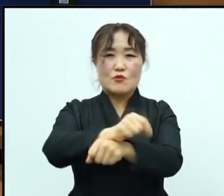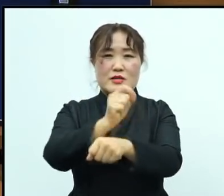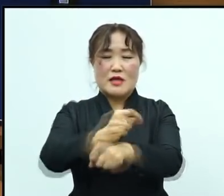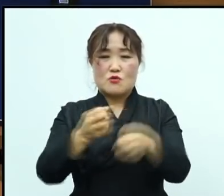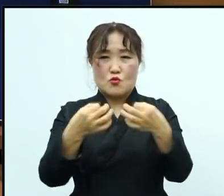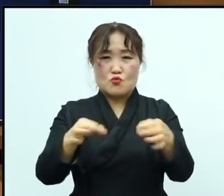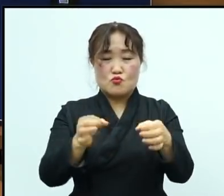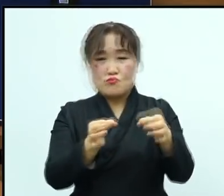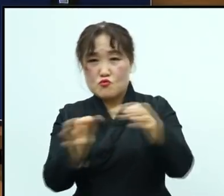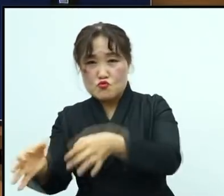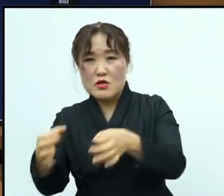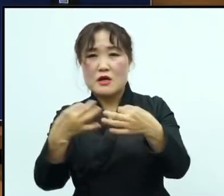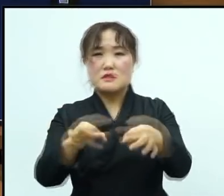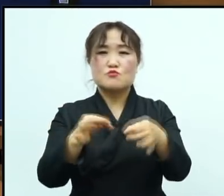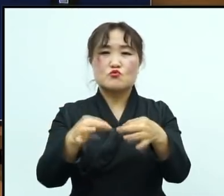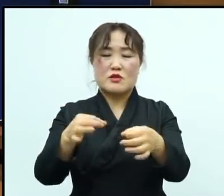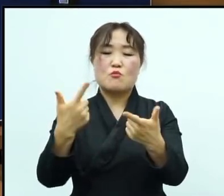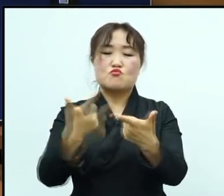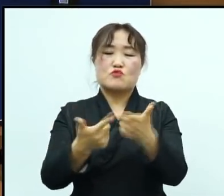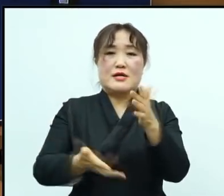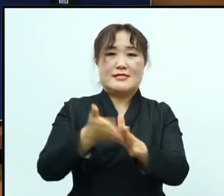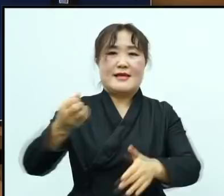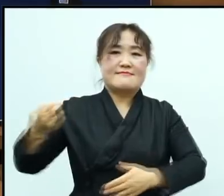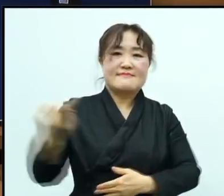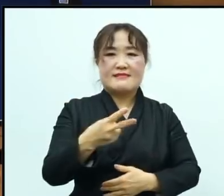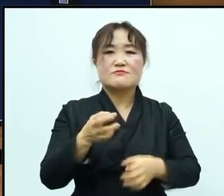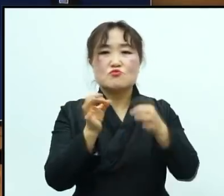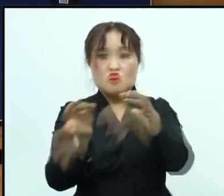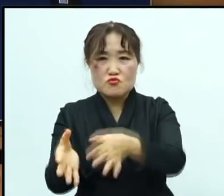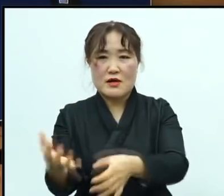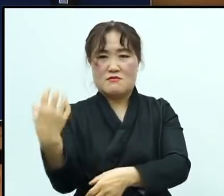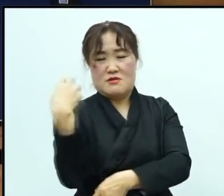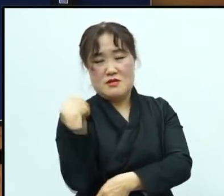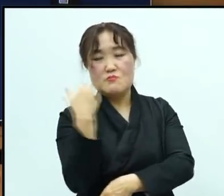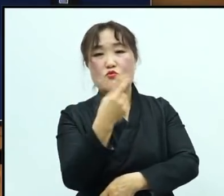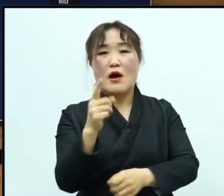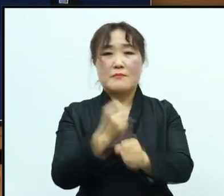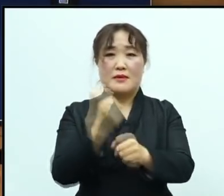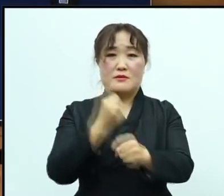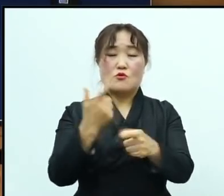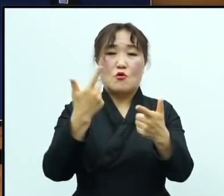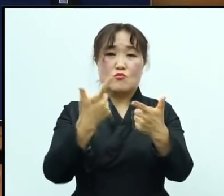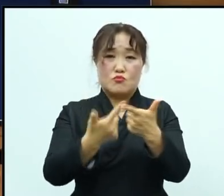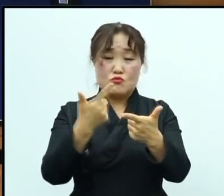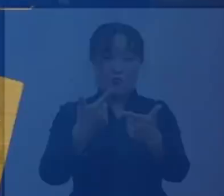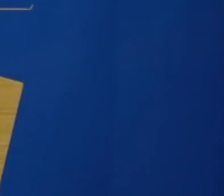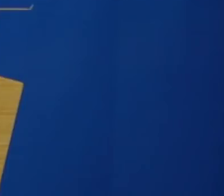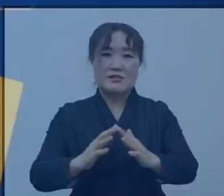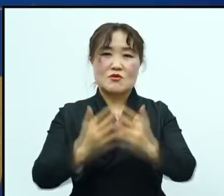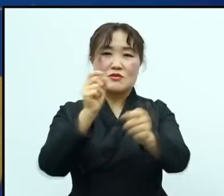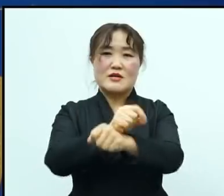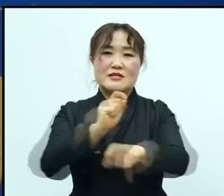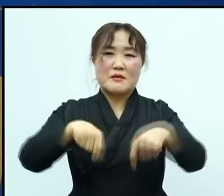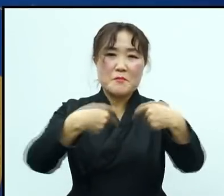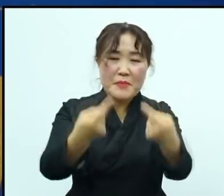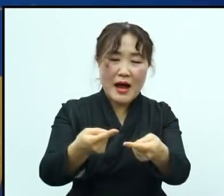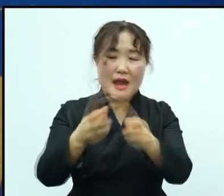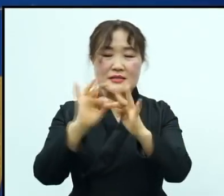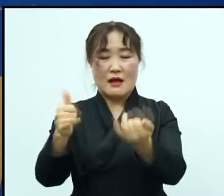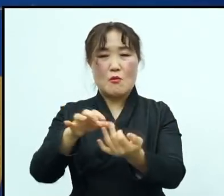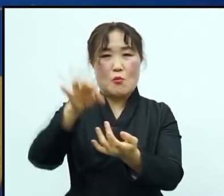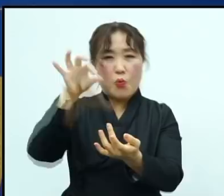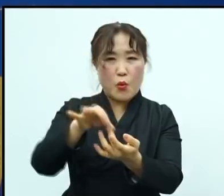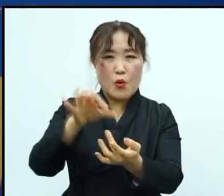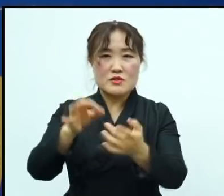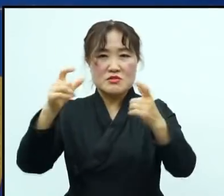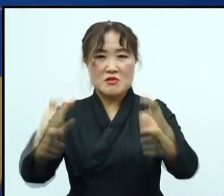투자금융기관의 부산 지역 재투자를 의무화하고 부산 지역 건설기업의 참여와 지역민의 고용 그리고 지역